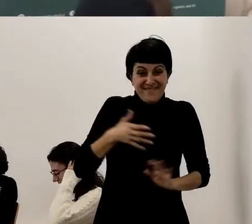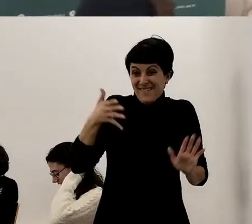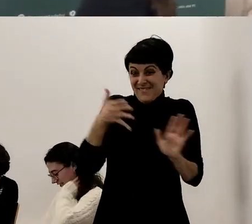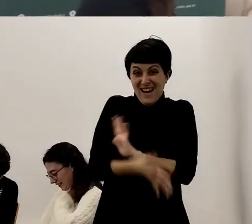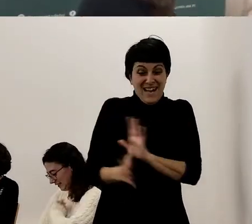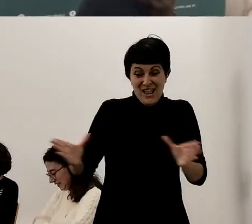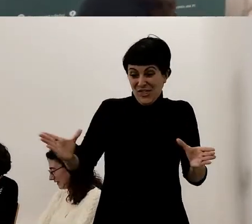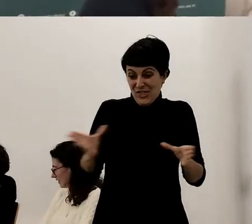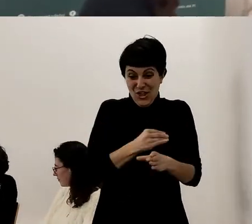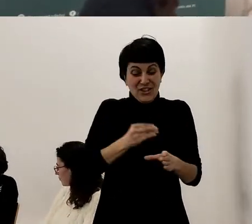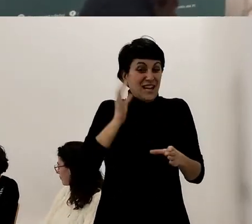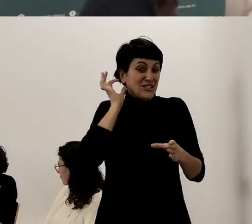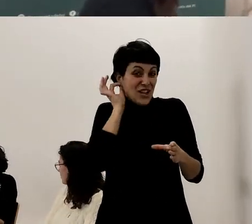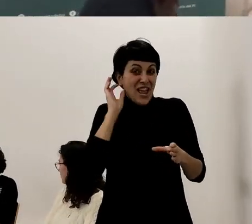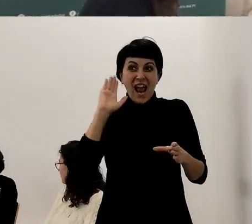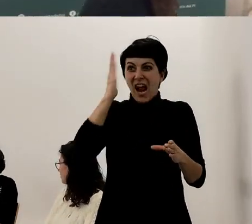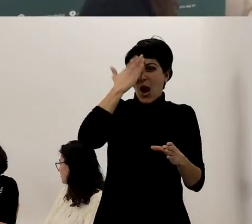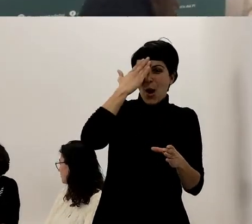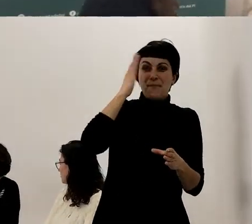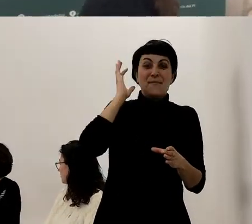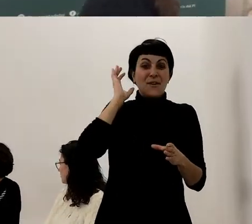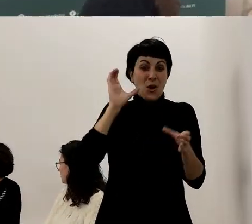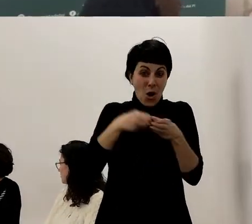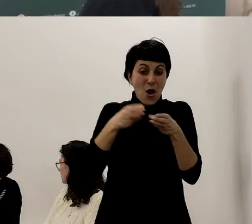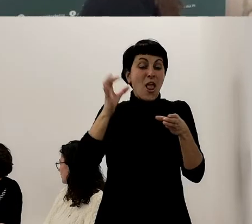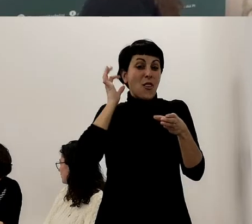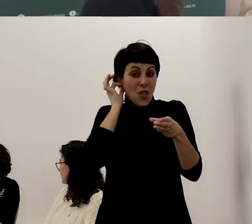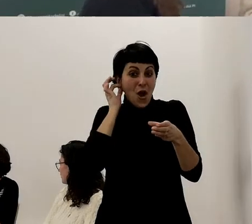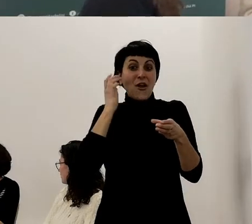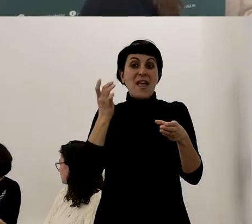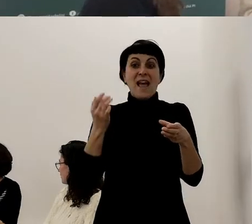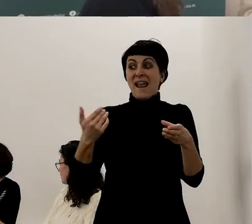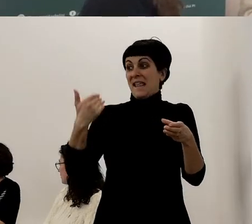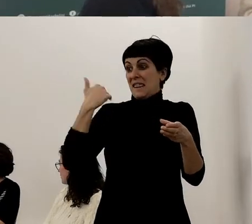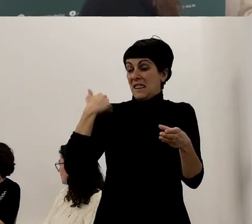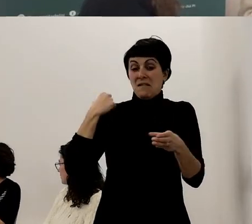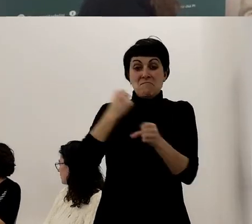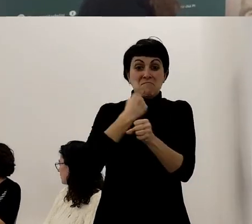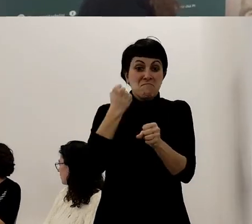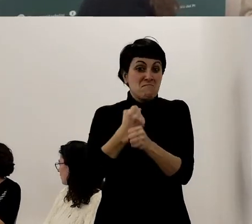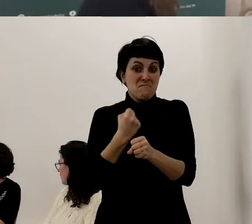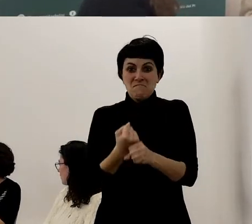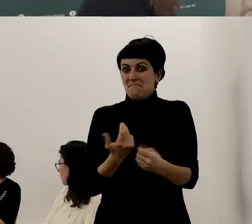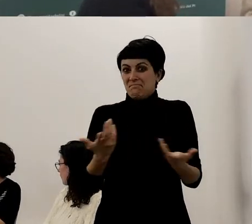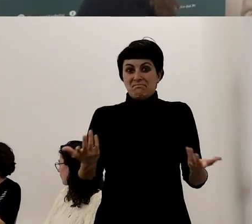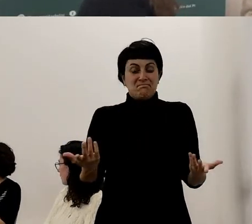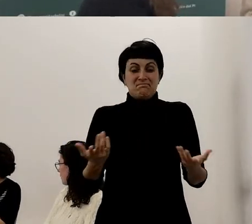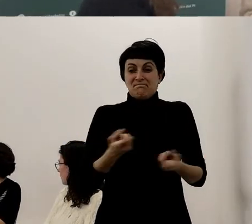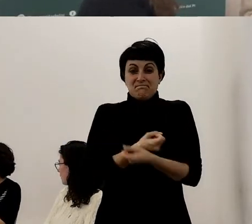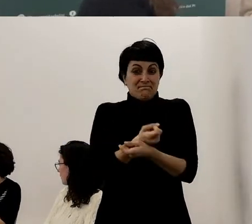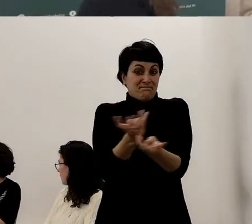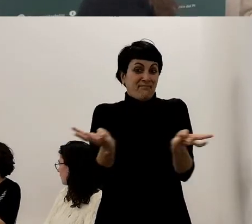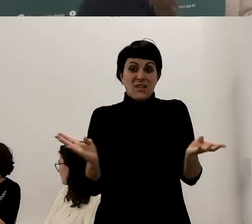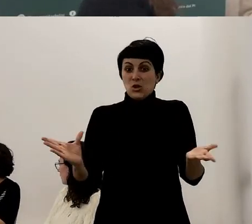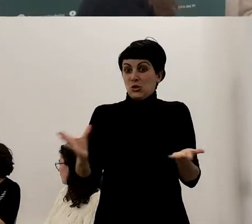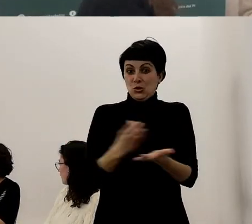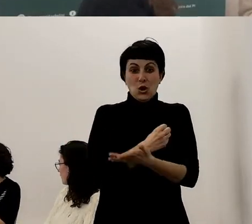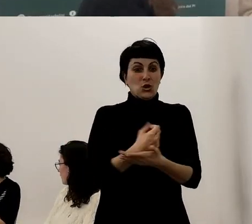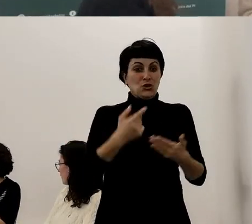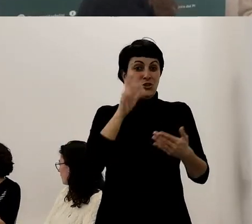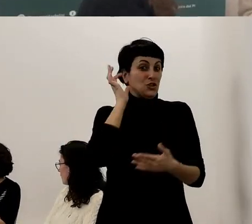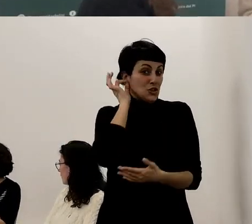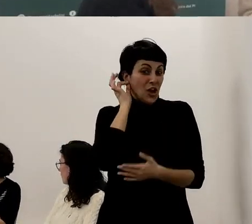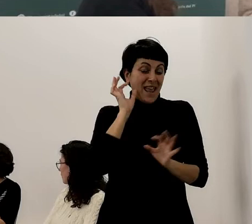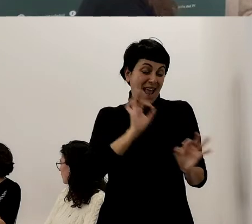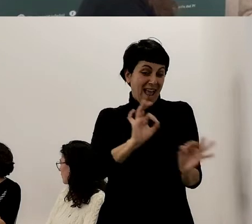tots som noies i les caps de colla òbviament són noies i les tasques, ja et dic, com ho he explicat abans, a part de les tasques